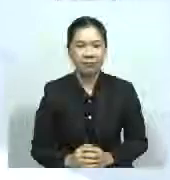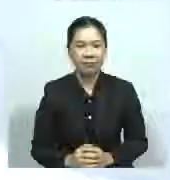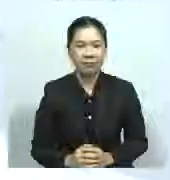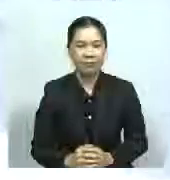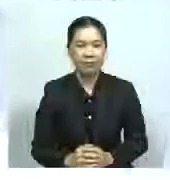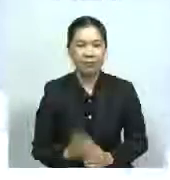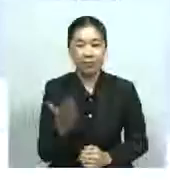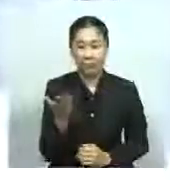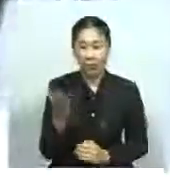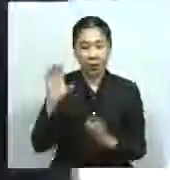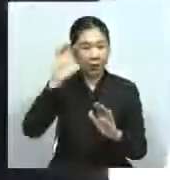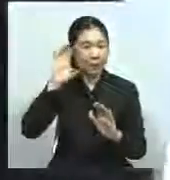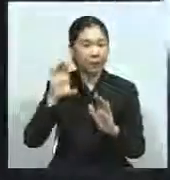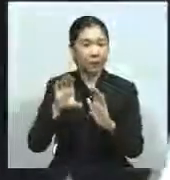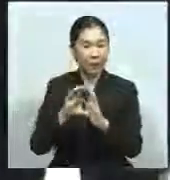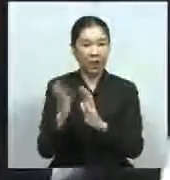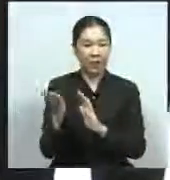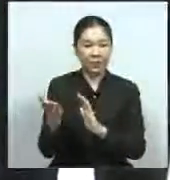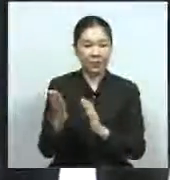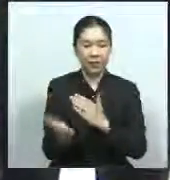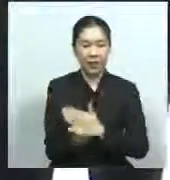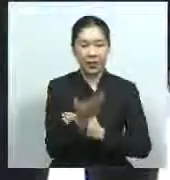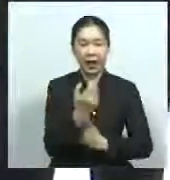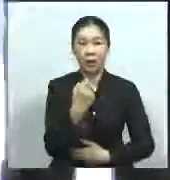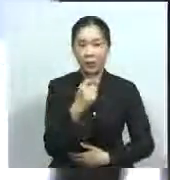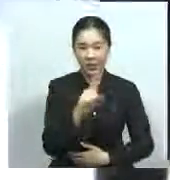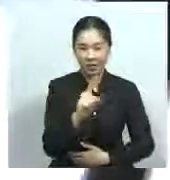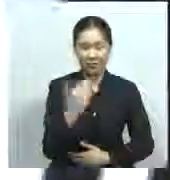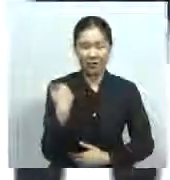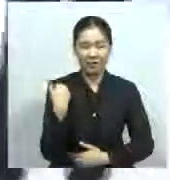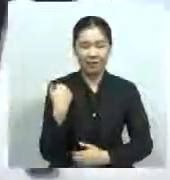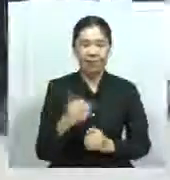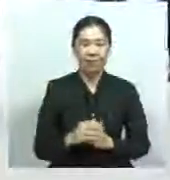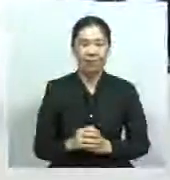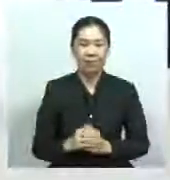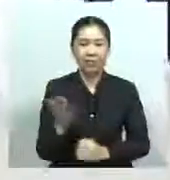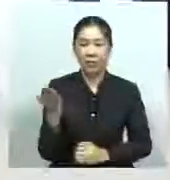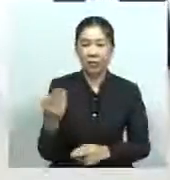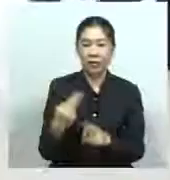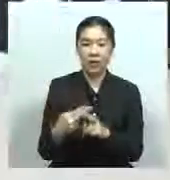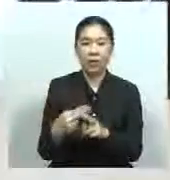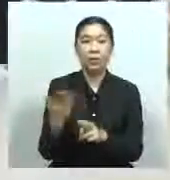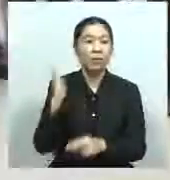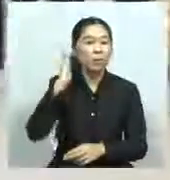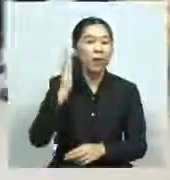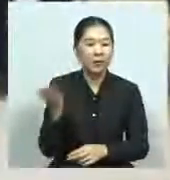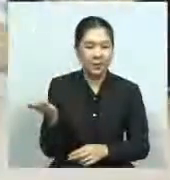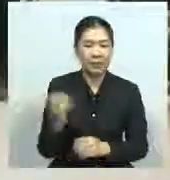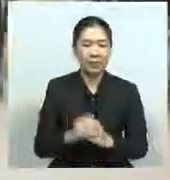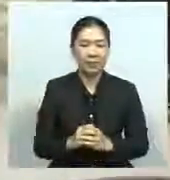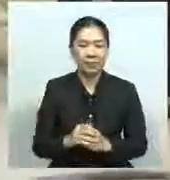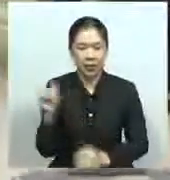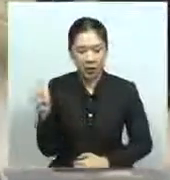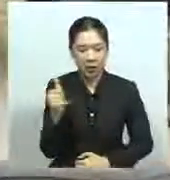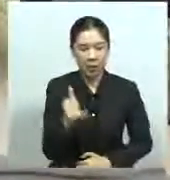นี่ก็เป็นภาพของเมื่อช่วงเวลาประมาณ 11:00 น.กว่าๆนะคะเมื่อสักครู่นี้เองอย่างคุณมงคลกิจก็เดินทางมาถึงเมื่อสักครู่นี้นะคะแล้วก็ม